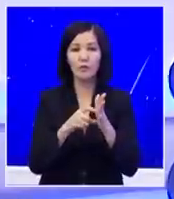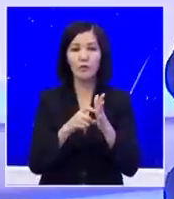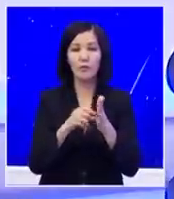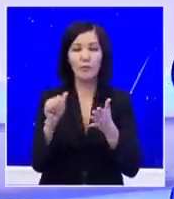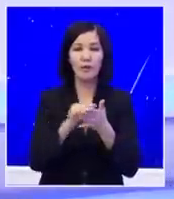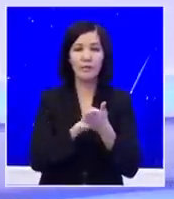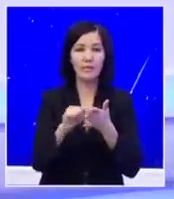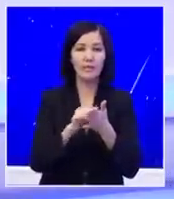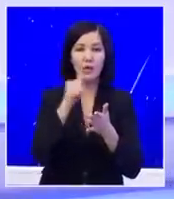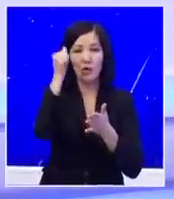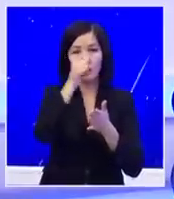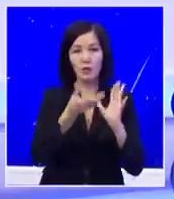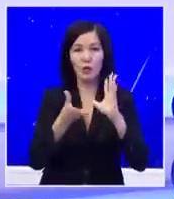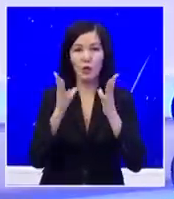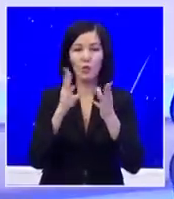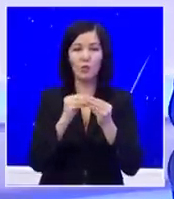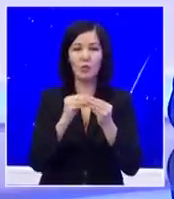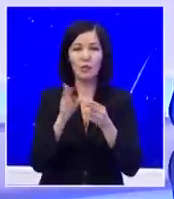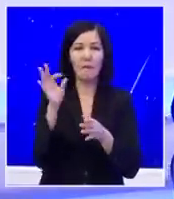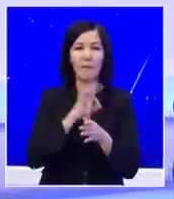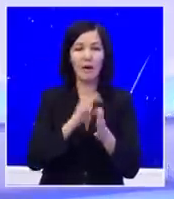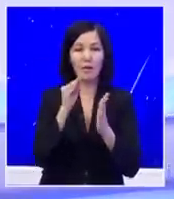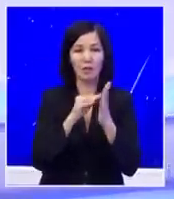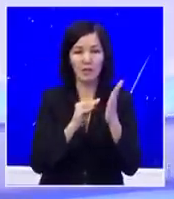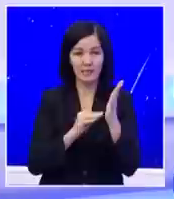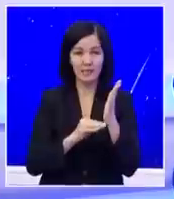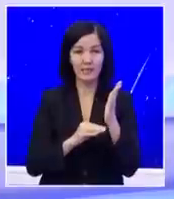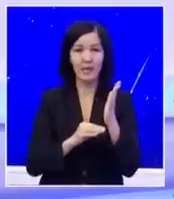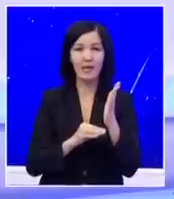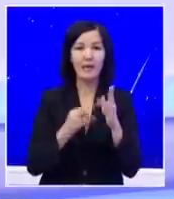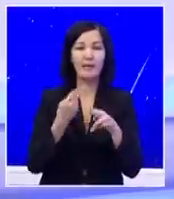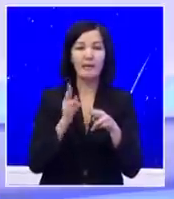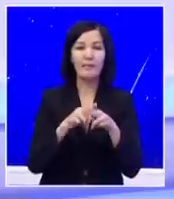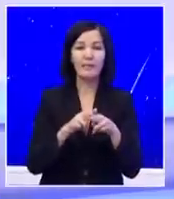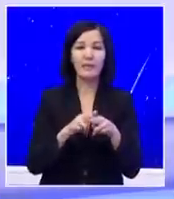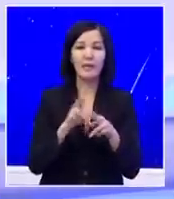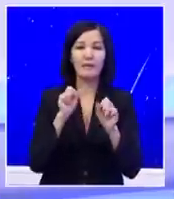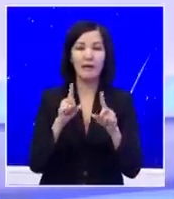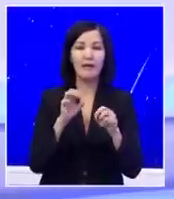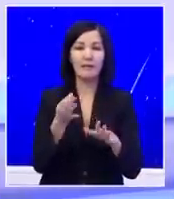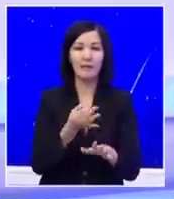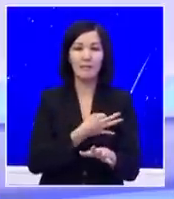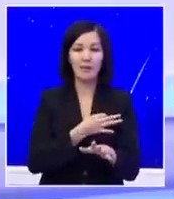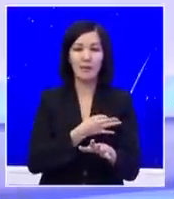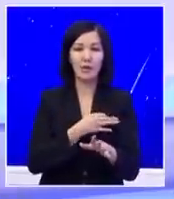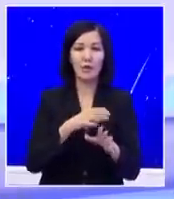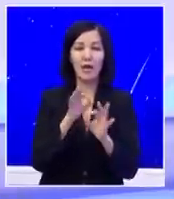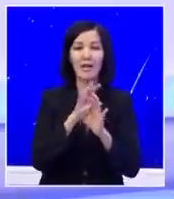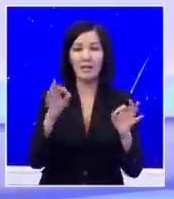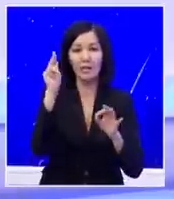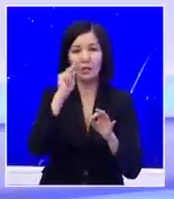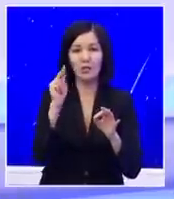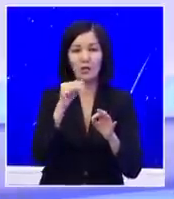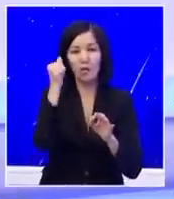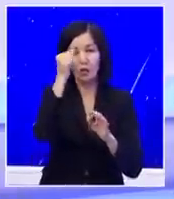түлектерінің аттестаттарына жылды қорытынды бағалар қойылды. Тіпті алтын белгі үздік аттестат егерлері жылдық баға